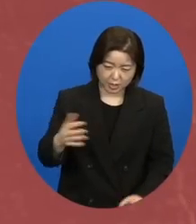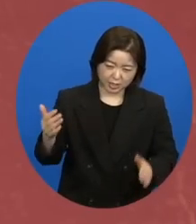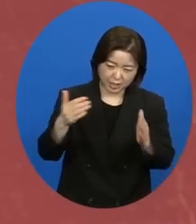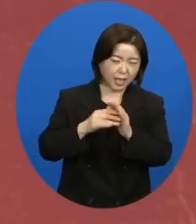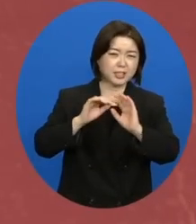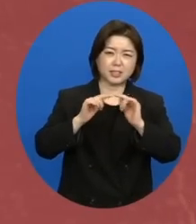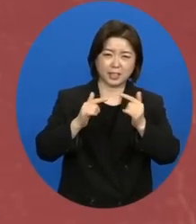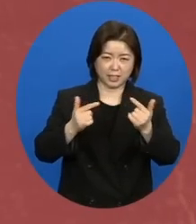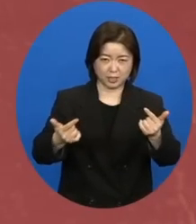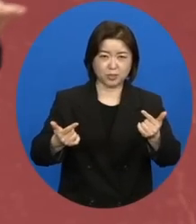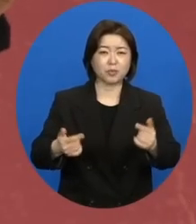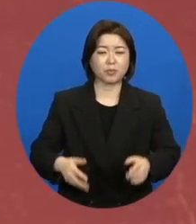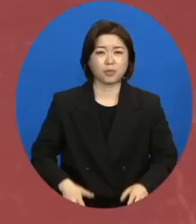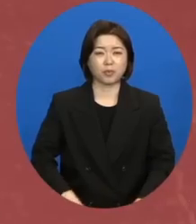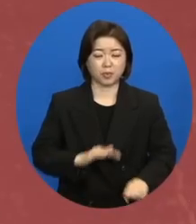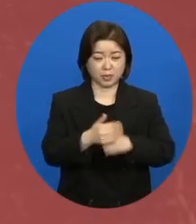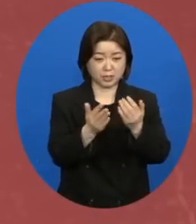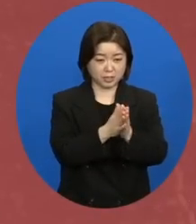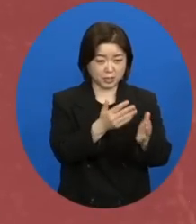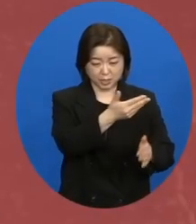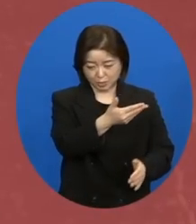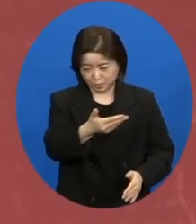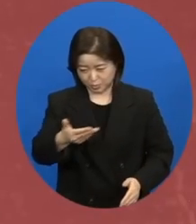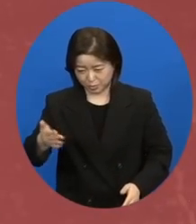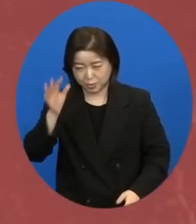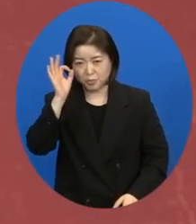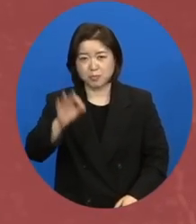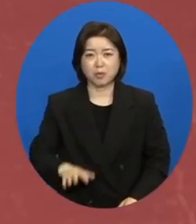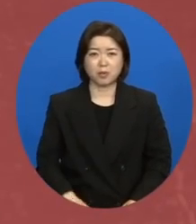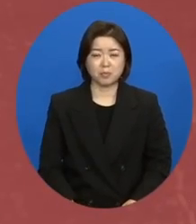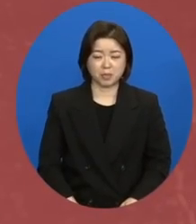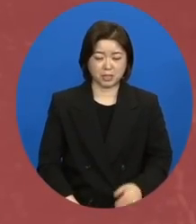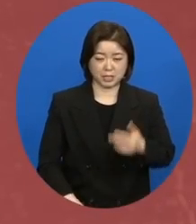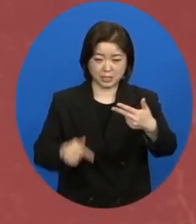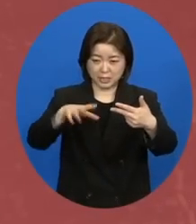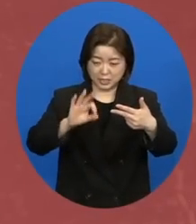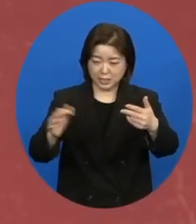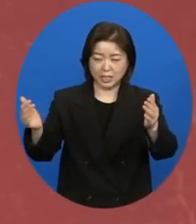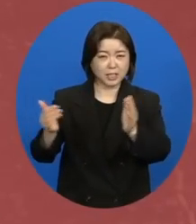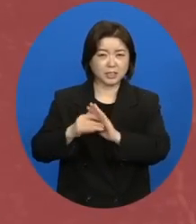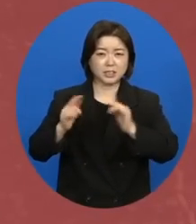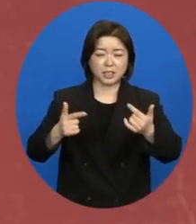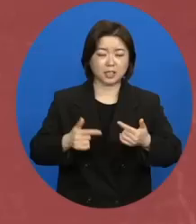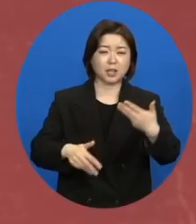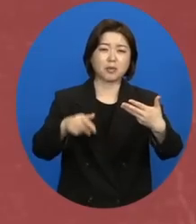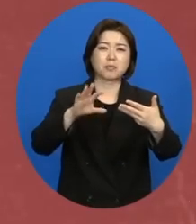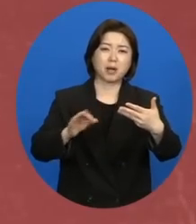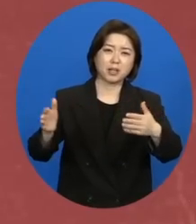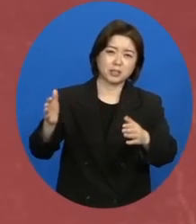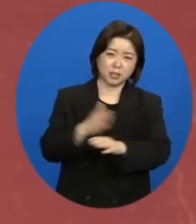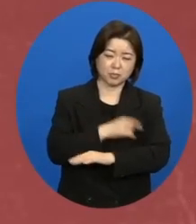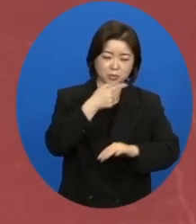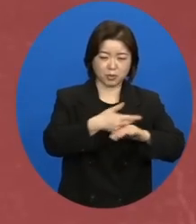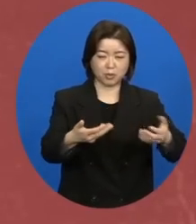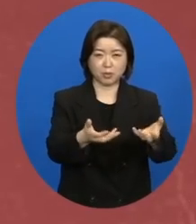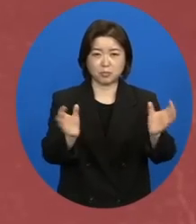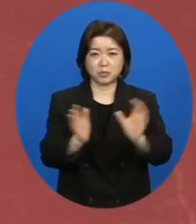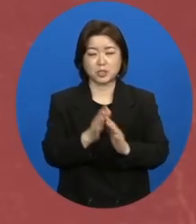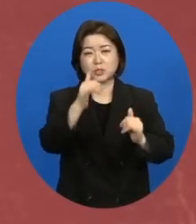아니고 성경의 문맥으로 보면 7장이 끝이 아니고 8장부터 민족의